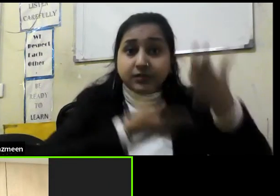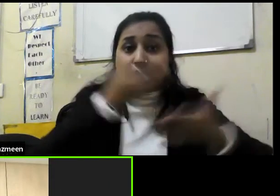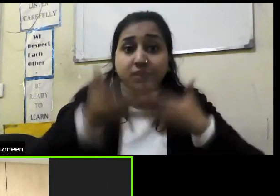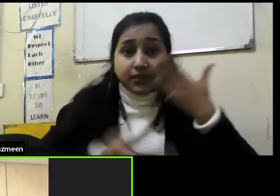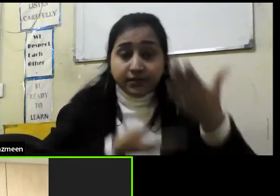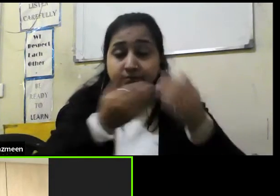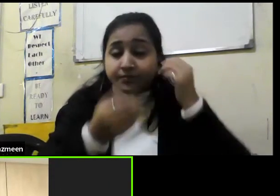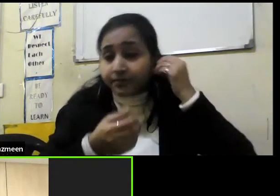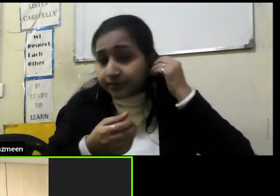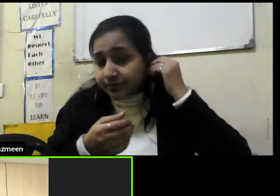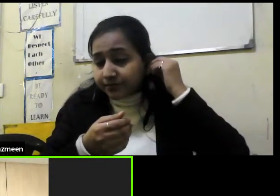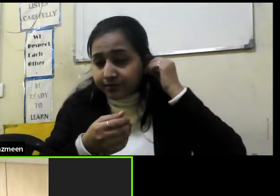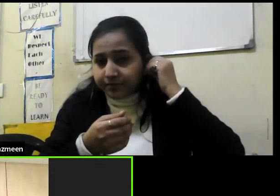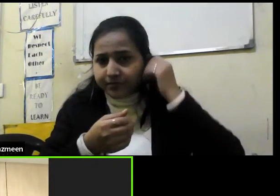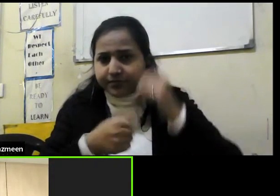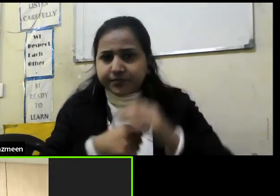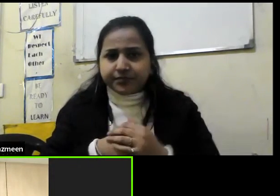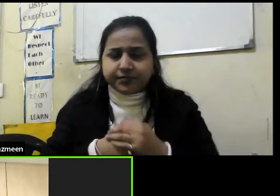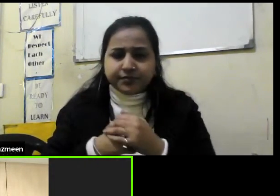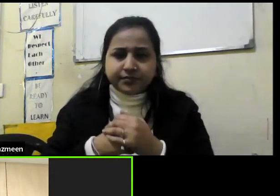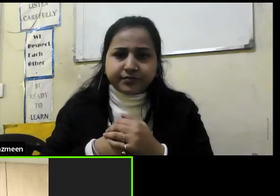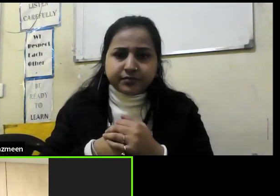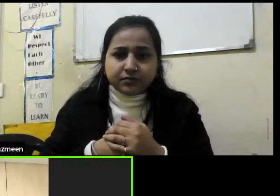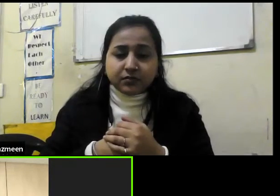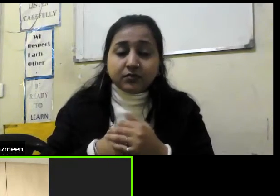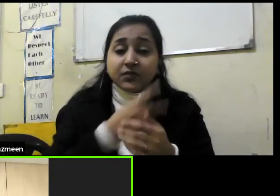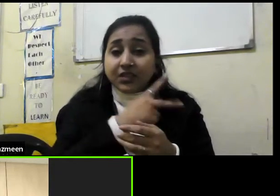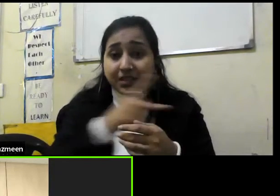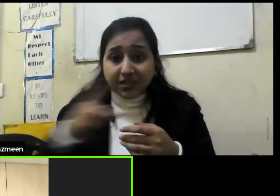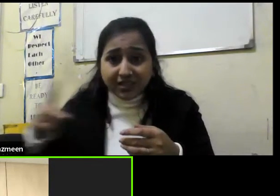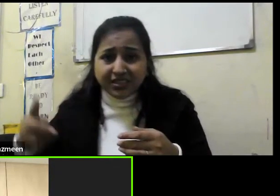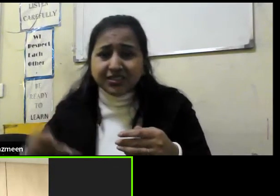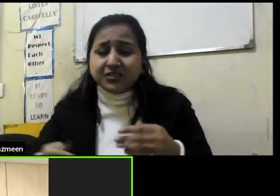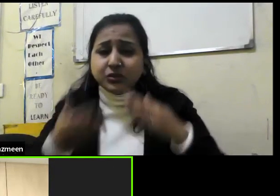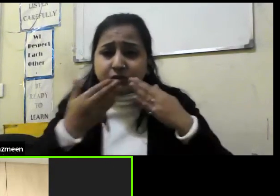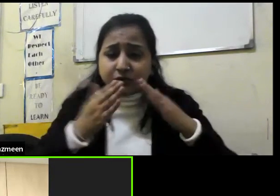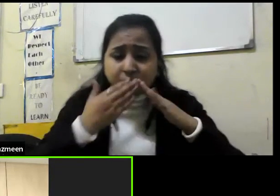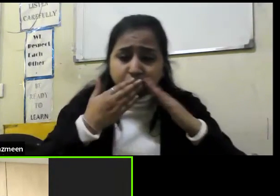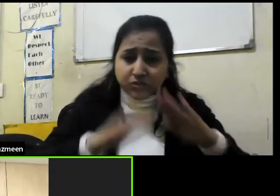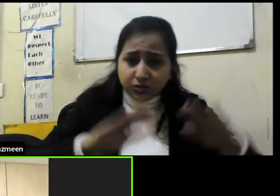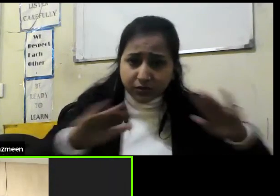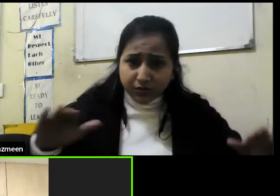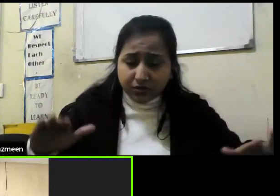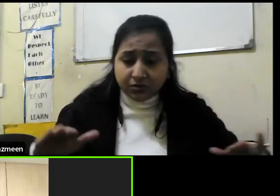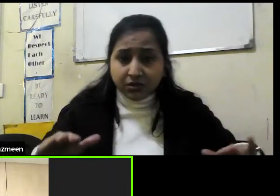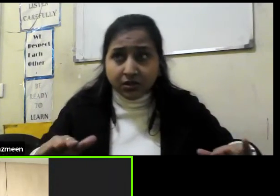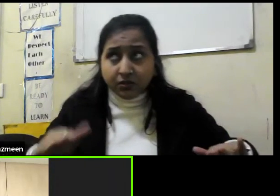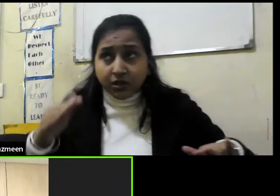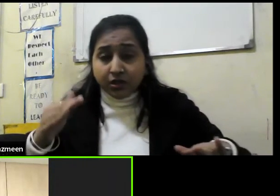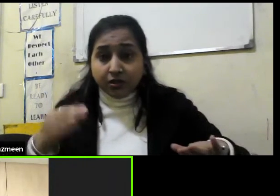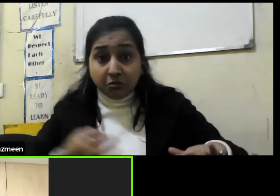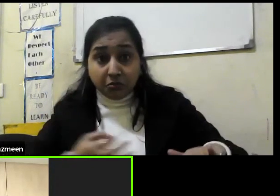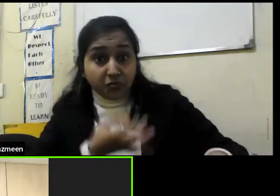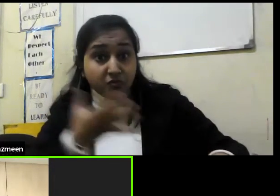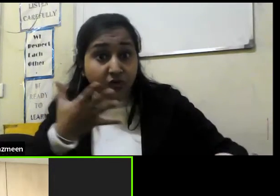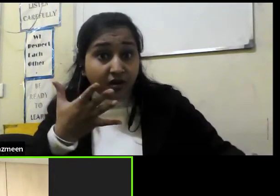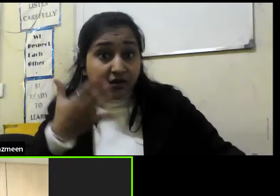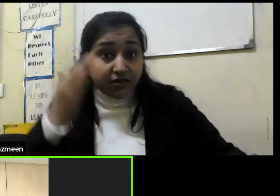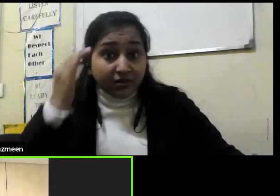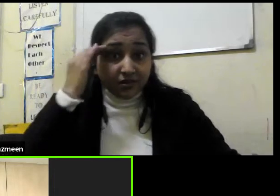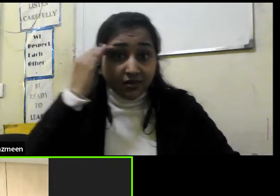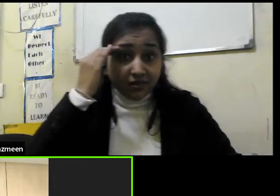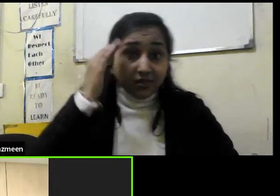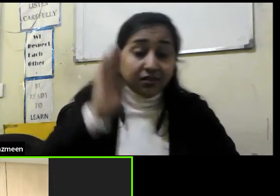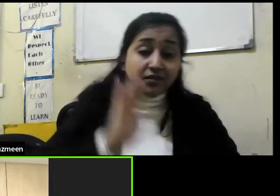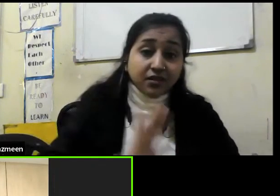साथ, और बहुत उसमें देखा कि बच्चे जो दिव्यांग हैं इतने टैलेंटेड हैं, इतने सक्षम